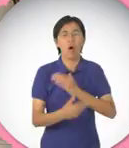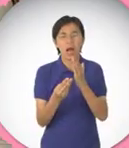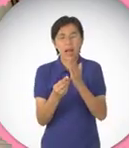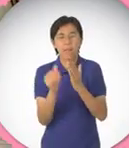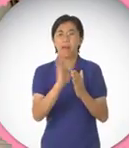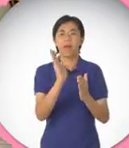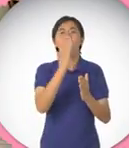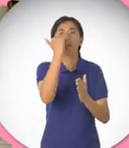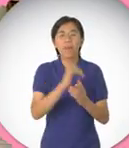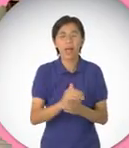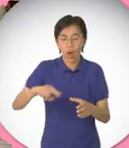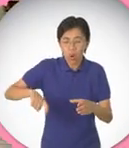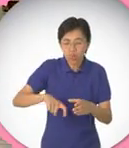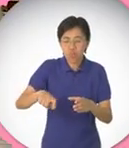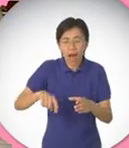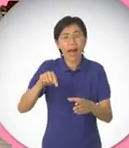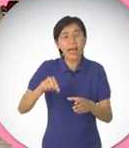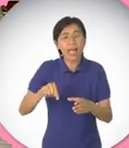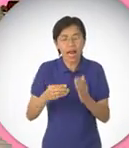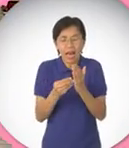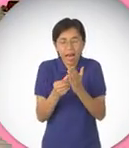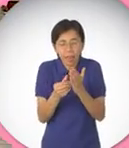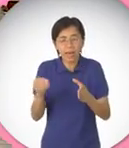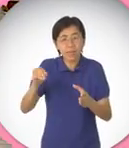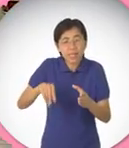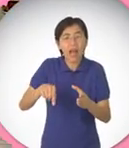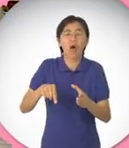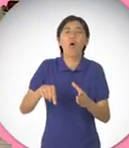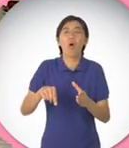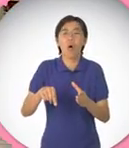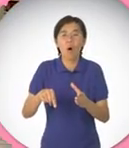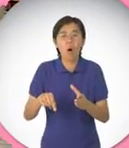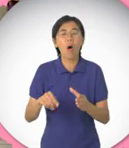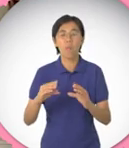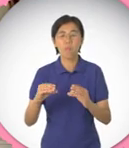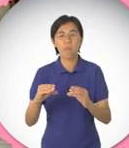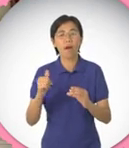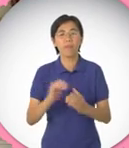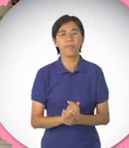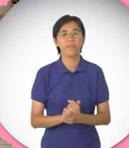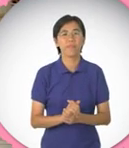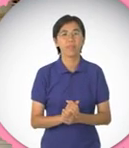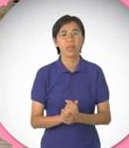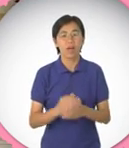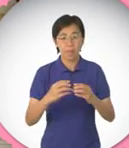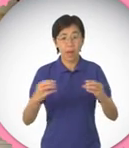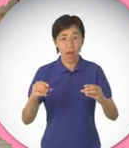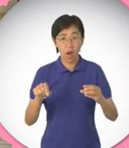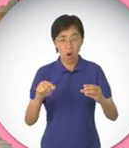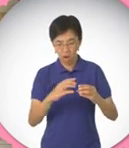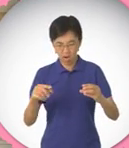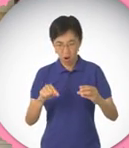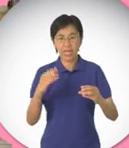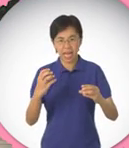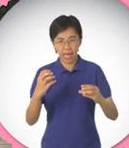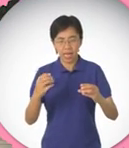ให้มันมีความนุ่มนวลขึ้นสักนิดนึงนะคะแต่อย่างที่บอกว่ามันเป็นขนมปังผิวแข็ง คือ เขาคาดว่ามันจะต้องแข็งมากๆข้างนอกแล้วข้างในมันจะเหนียวนุ่ม